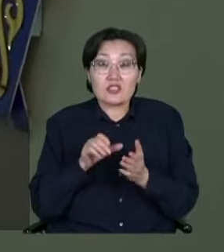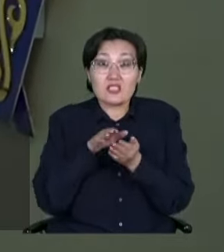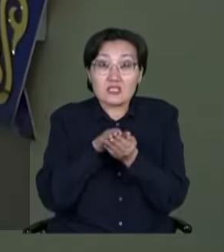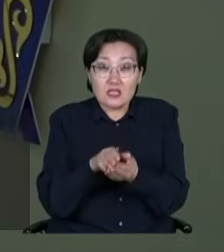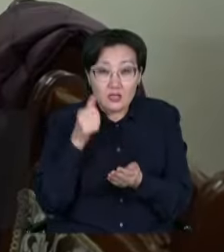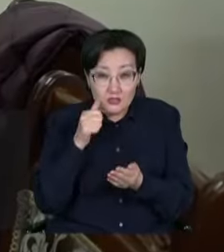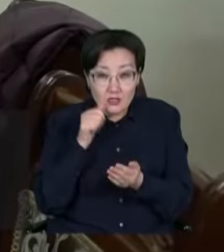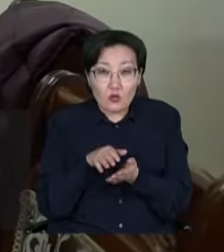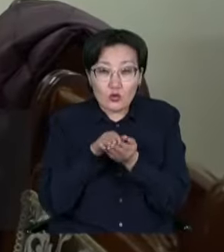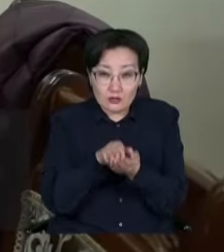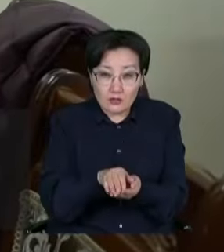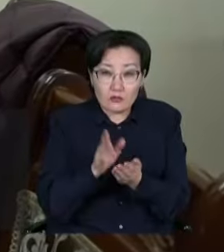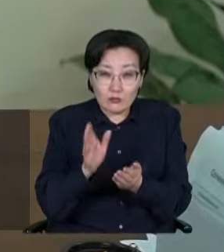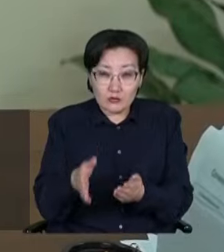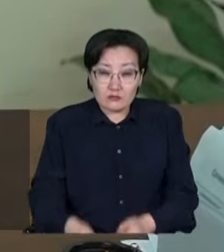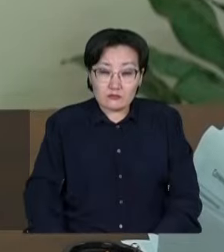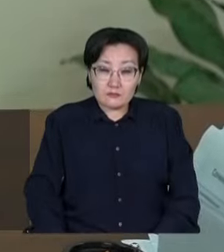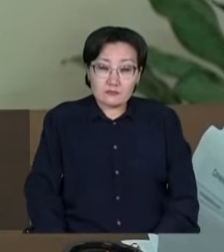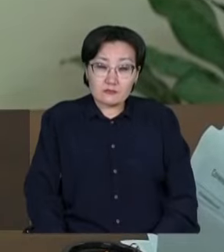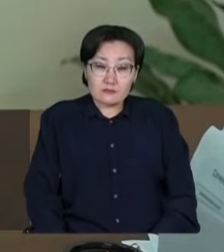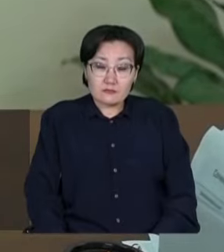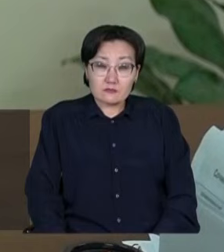ертең тапсырылады.